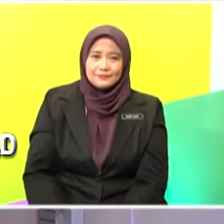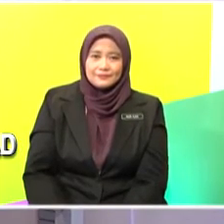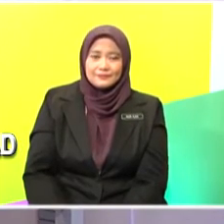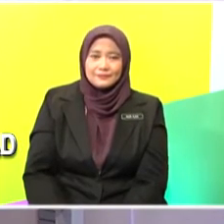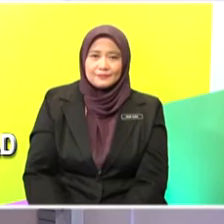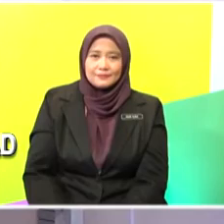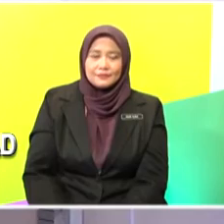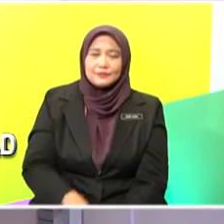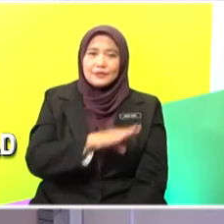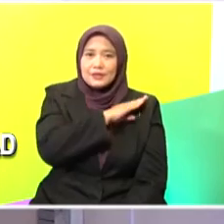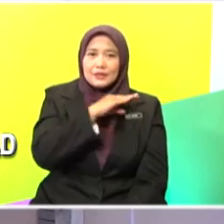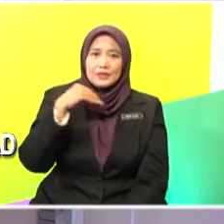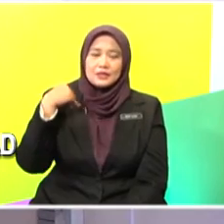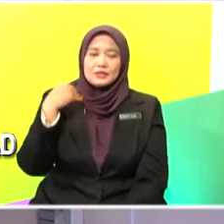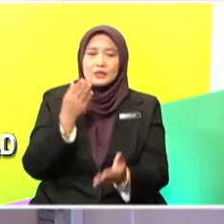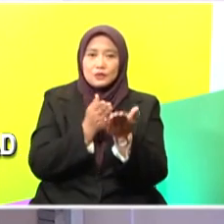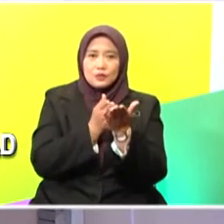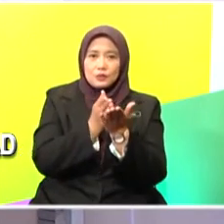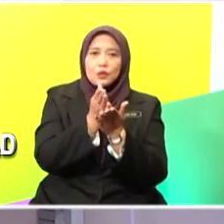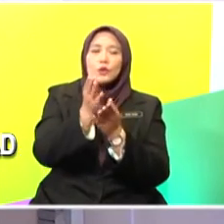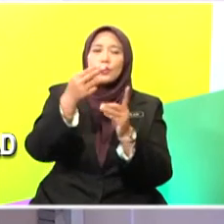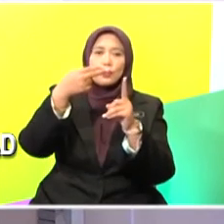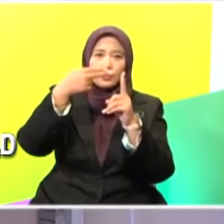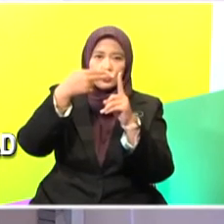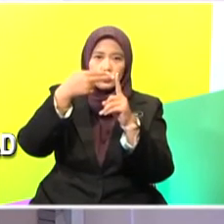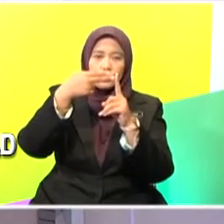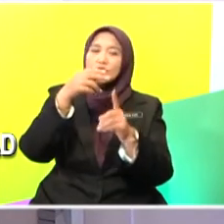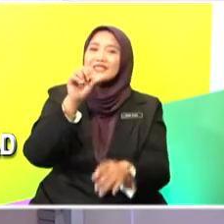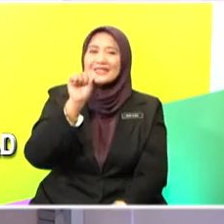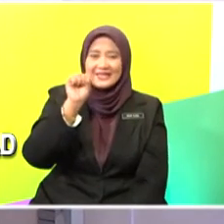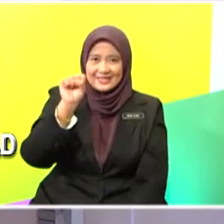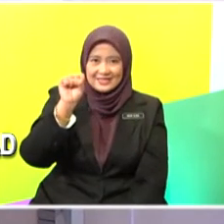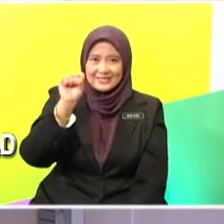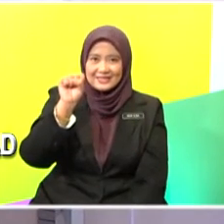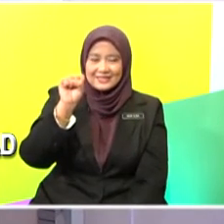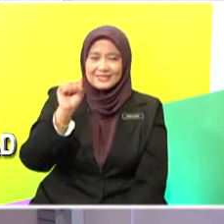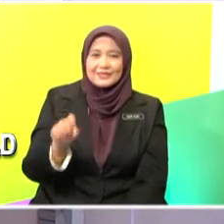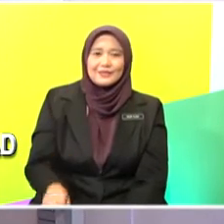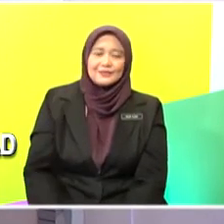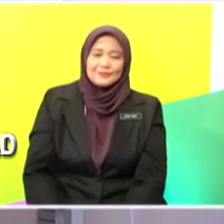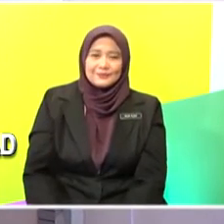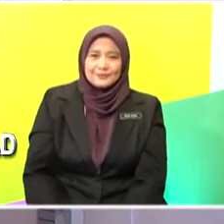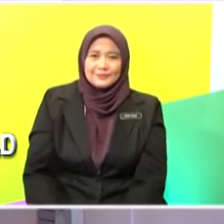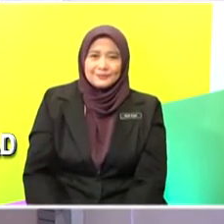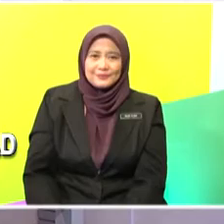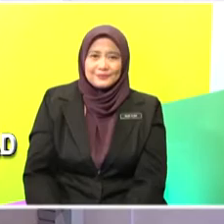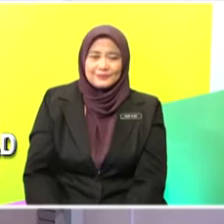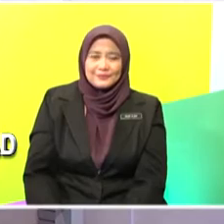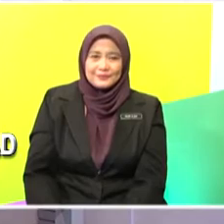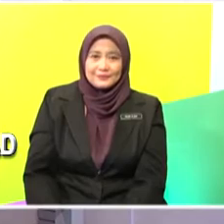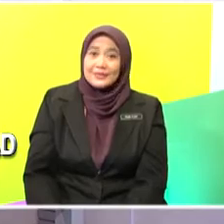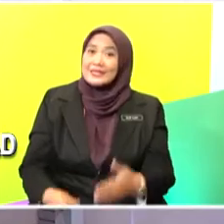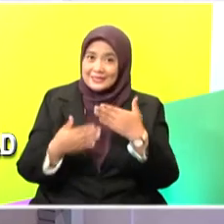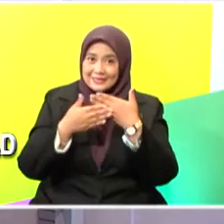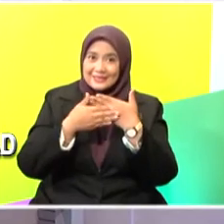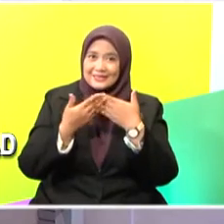Dan seterusnya huruf pendek huruf S. Okey, good. Senang kan